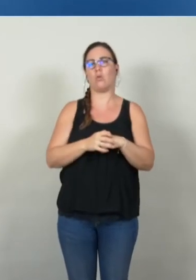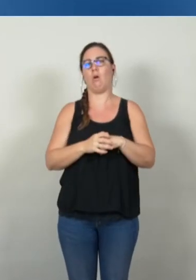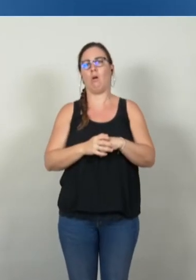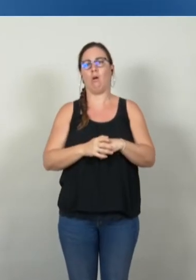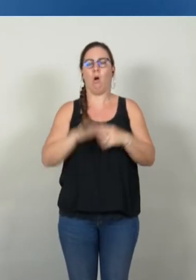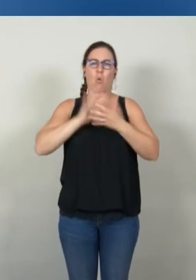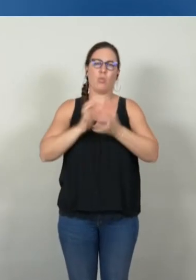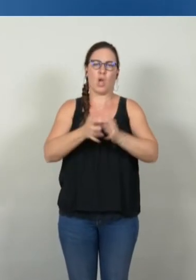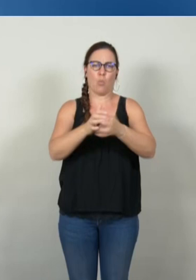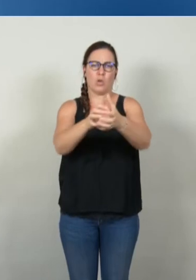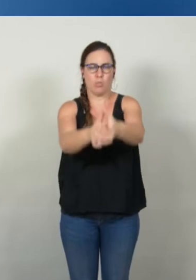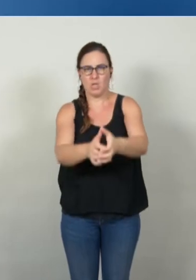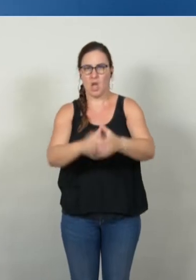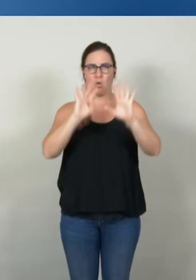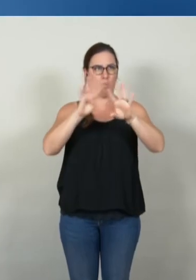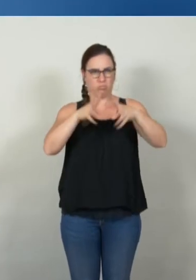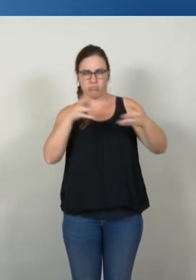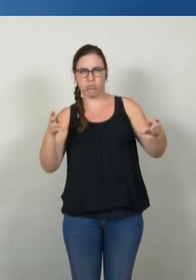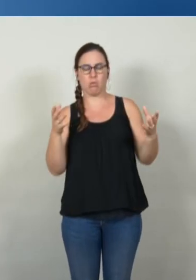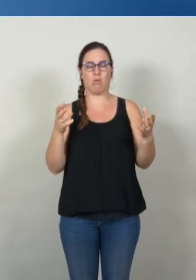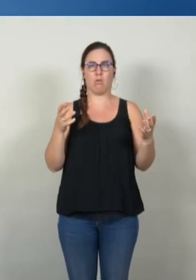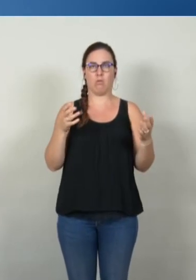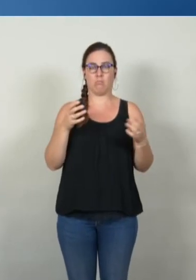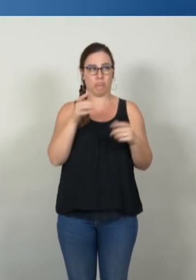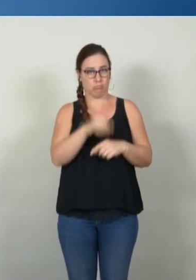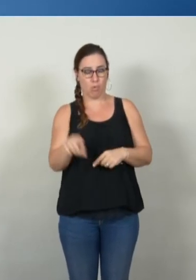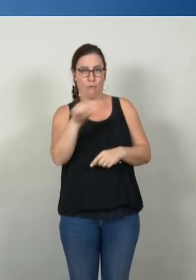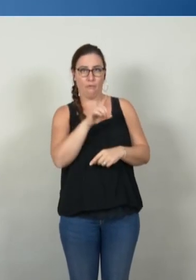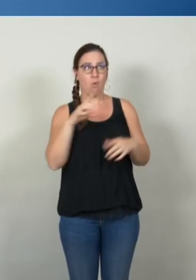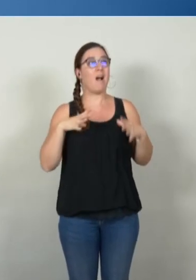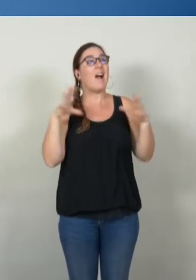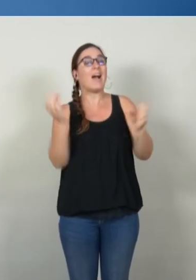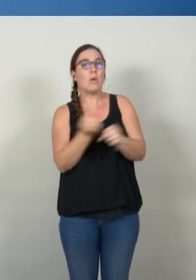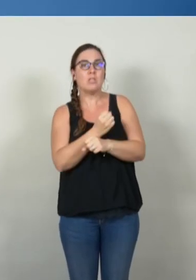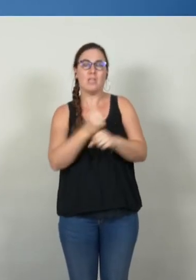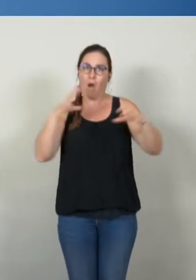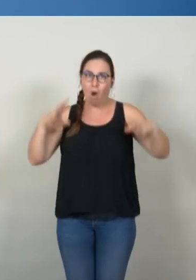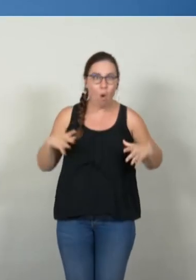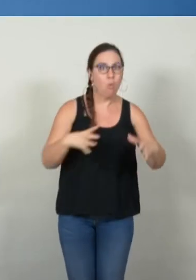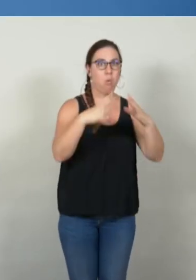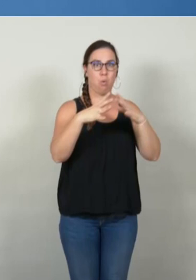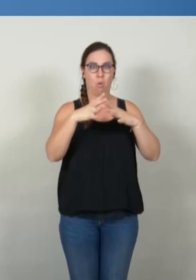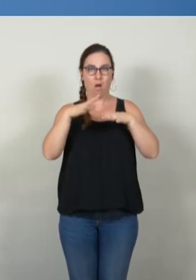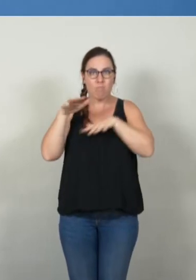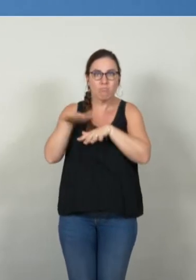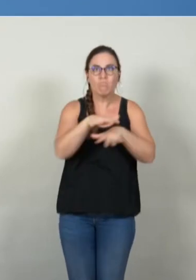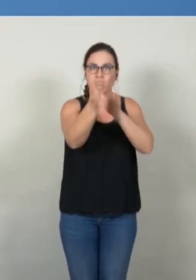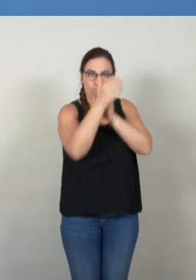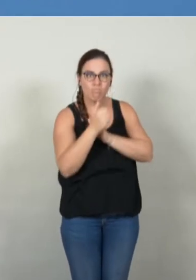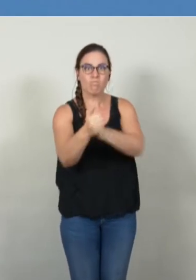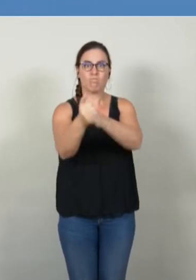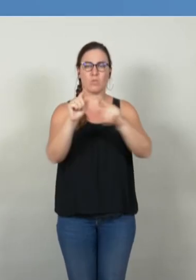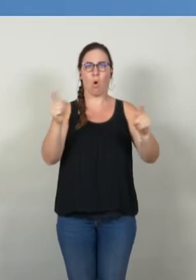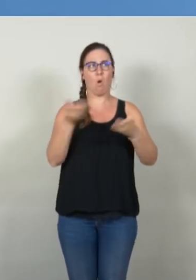entre très multiples pour initier vous n'avez pas sucré un souffle clarifié simplifier les